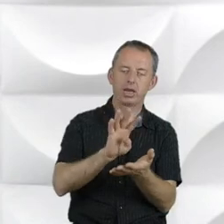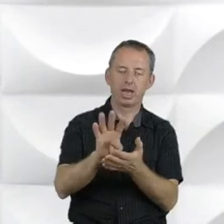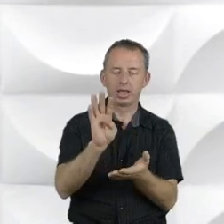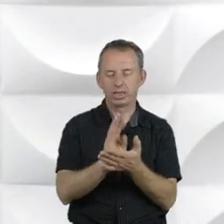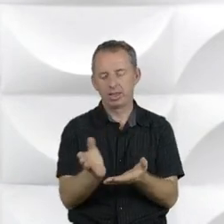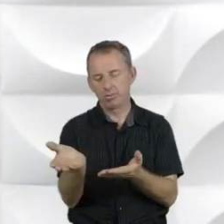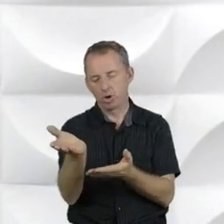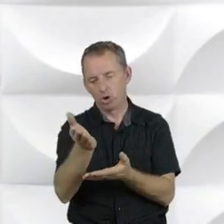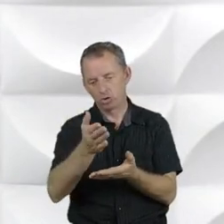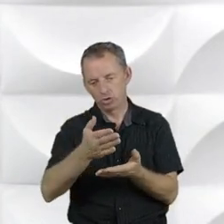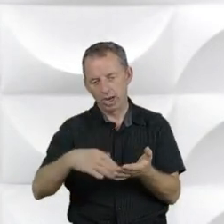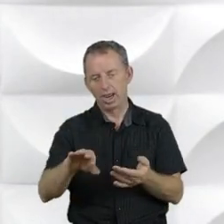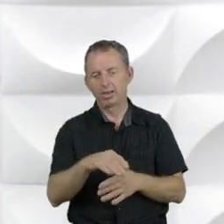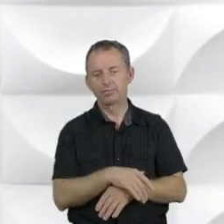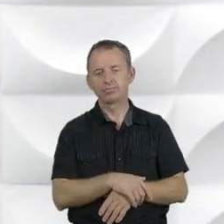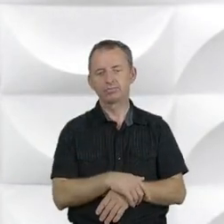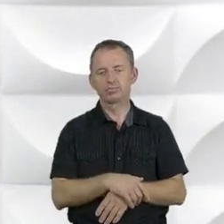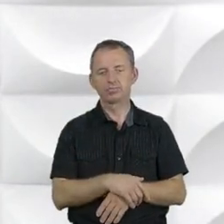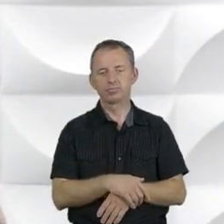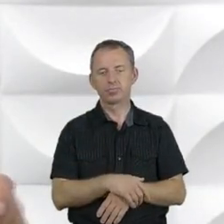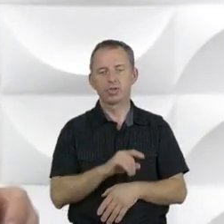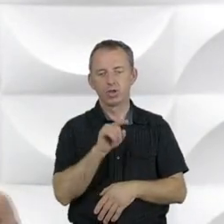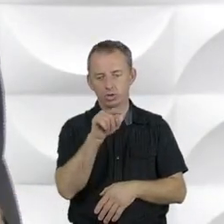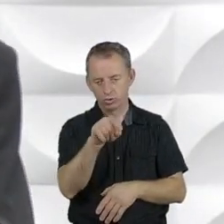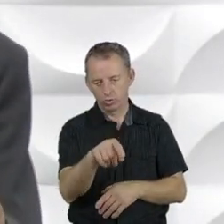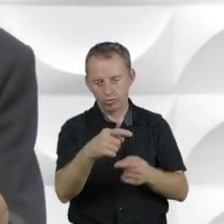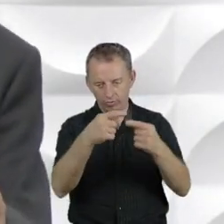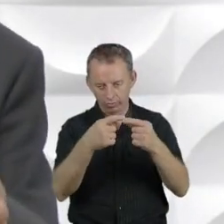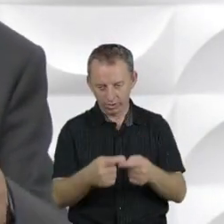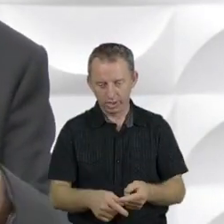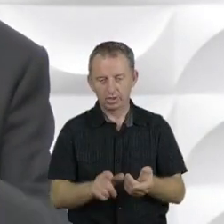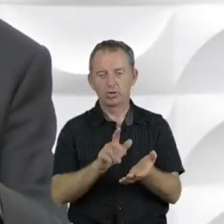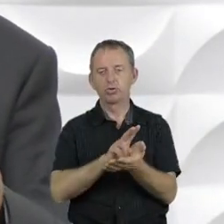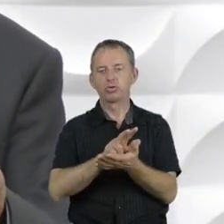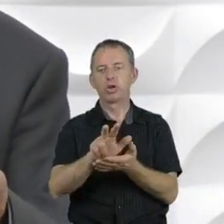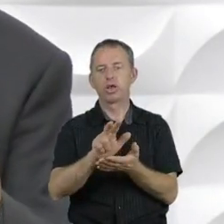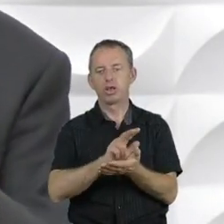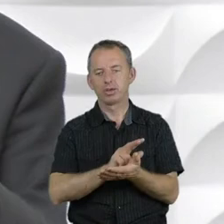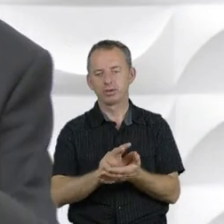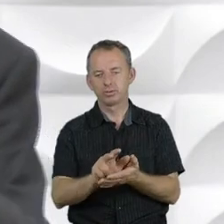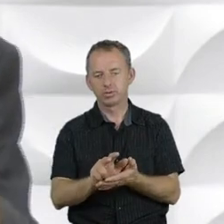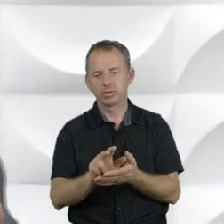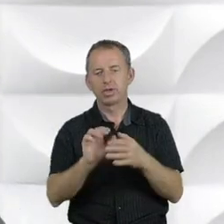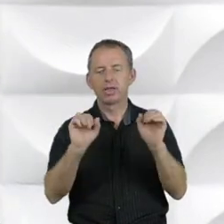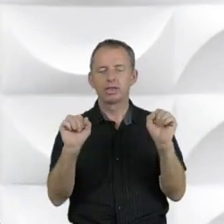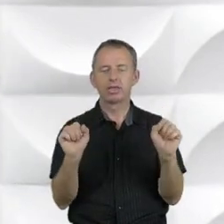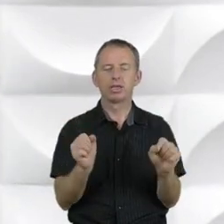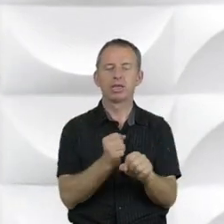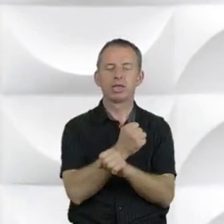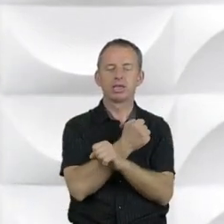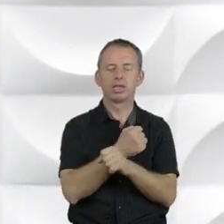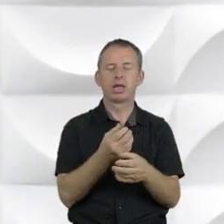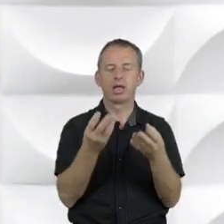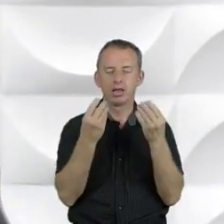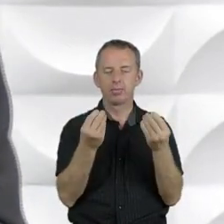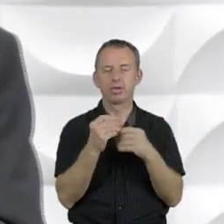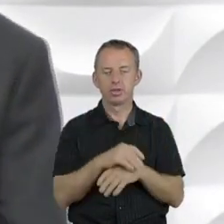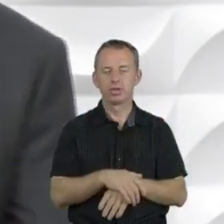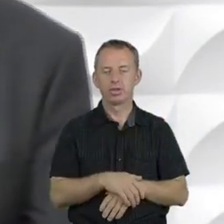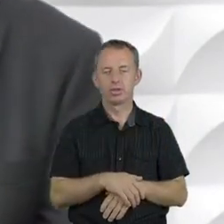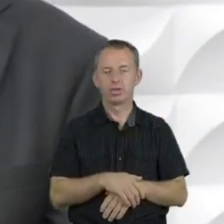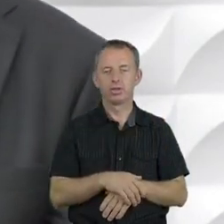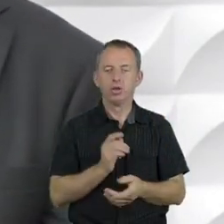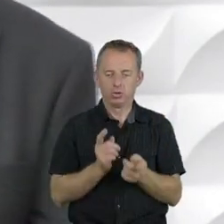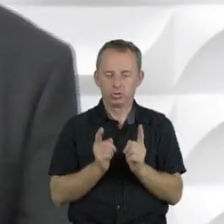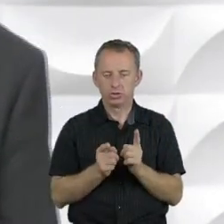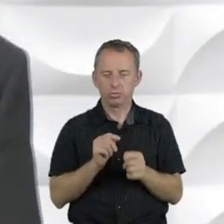rozdziale i tutaj w wierszu 13. I jest niesamowite. Musimy dosyć